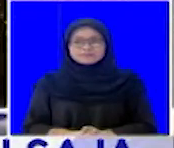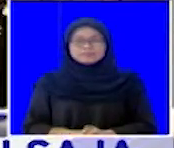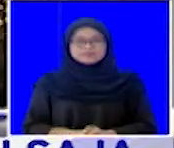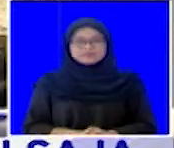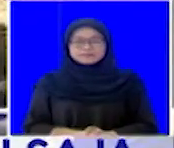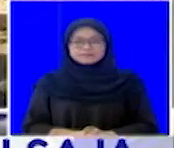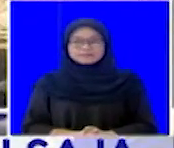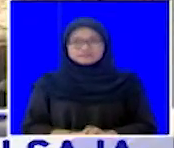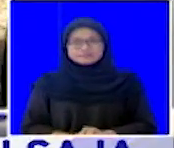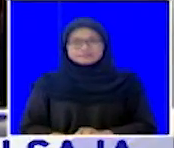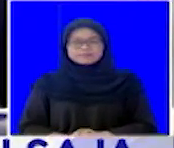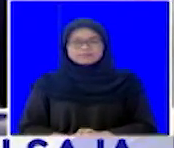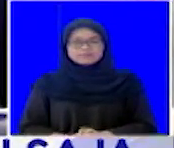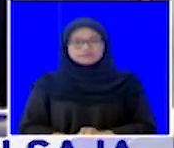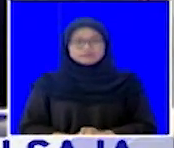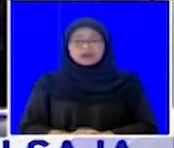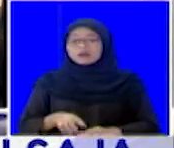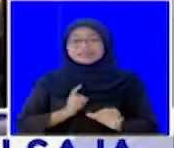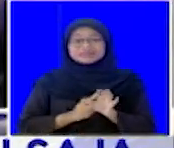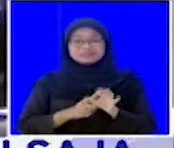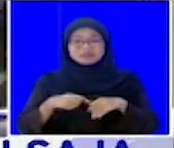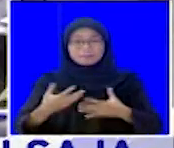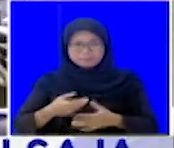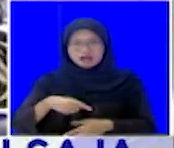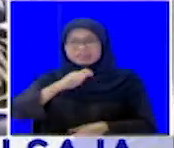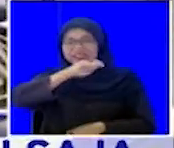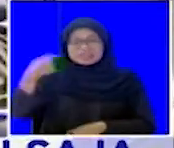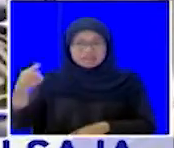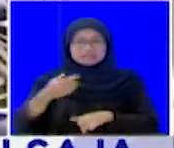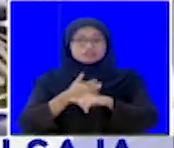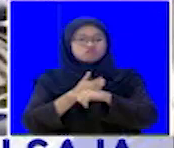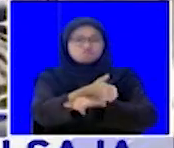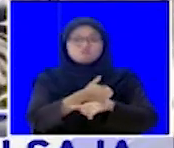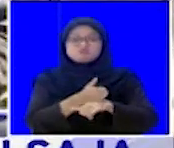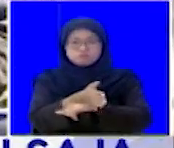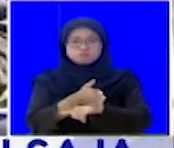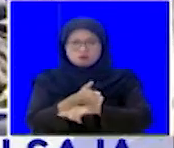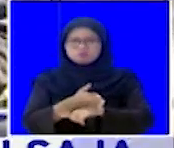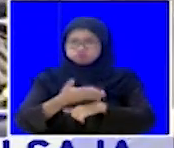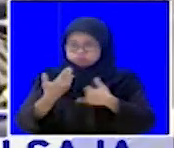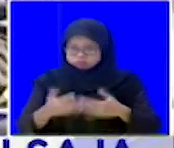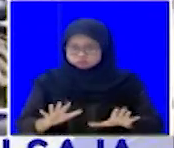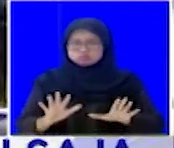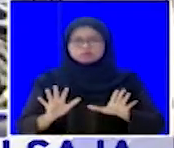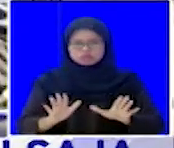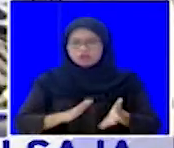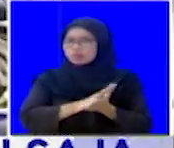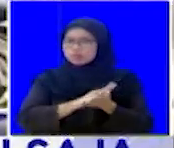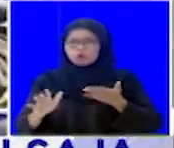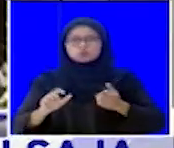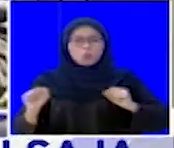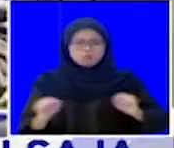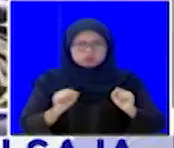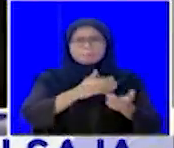daging kurban disunahkan untuk dibagi secara segera dalam bentuk daging mentah kepada